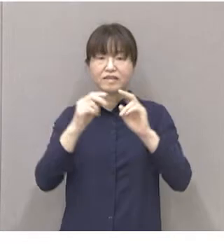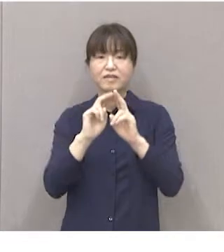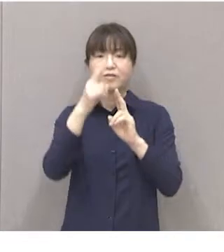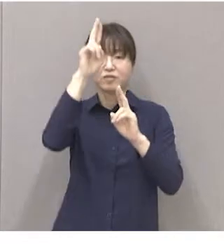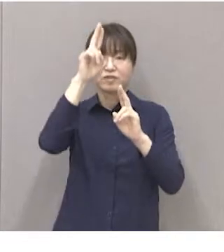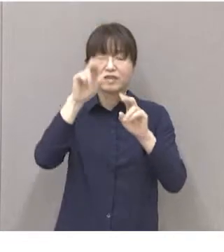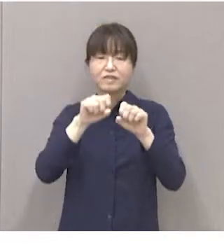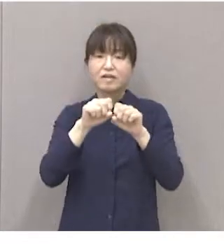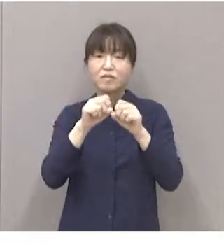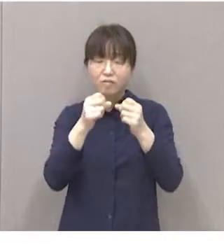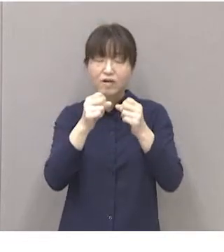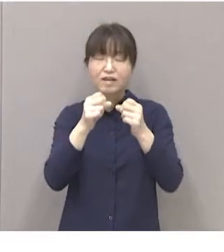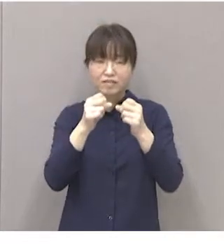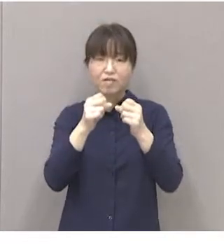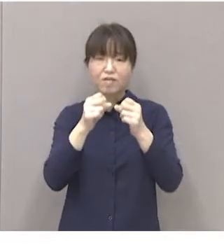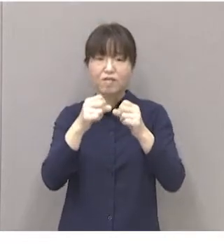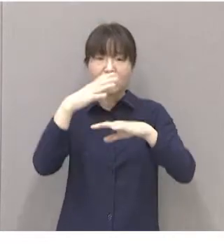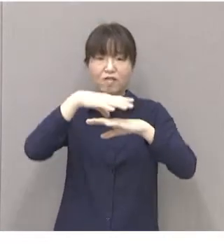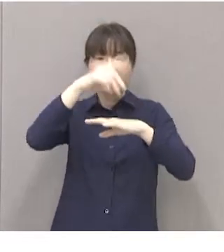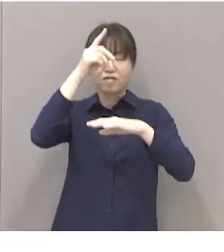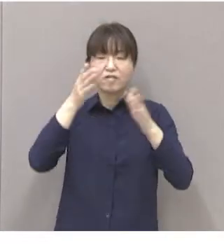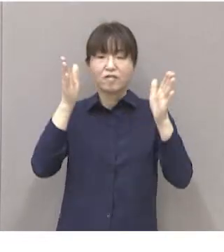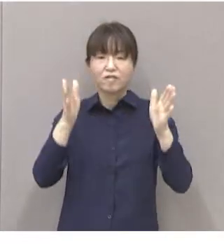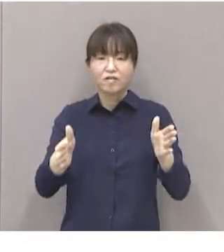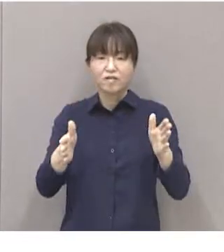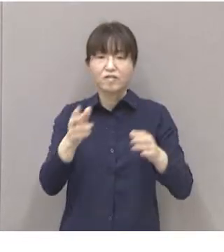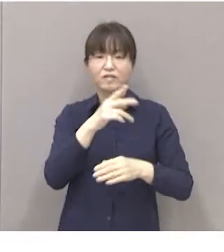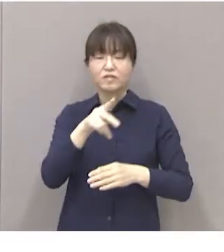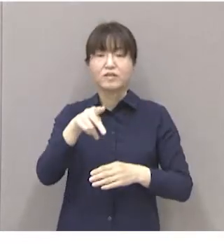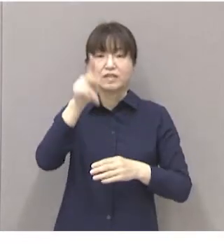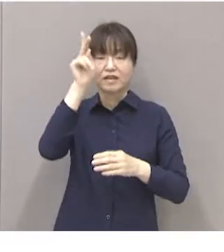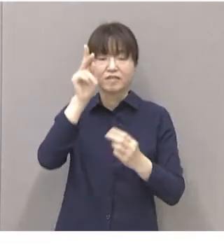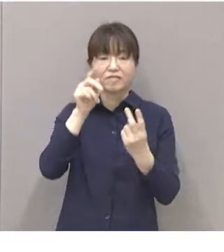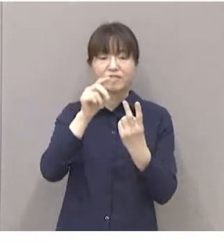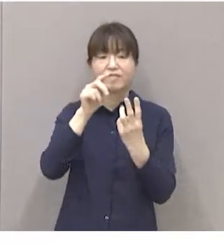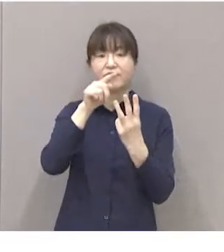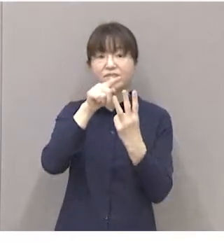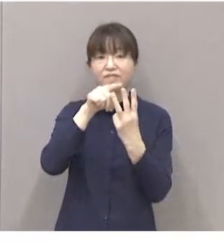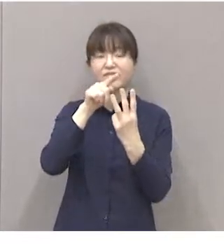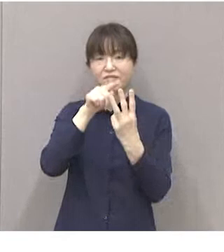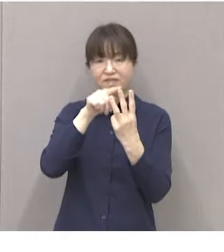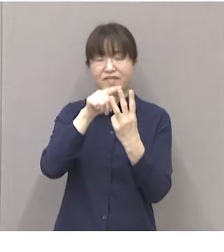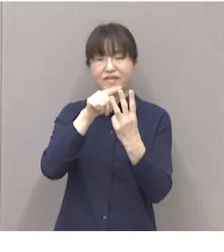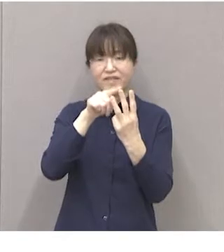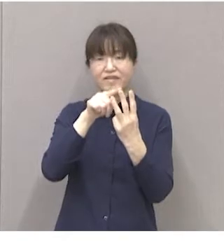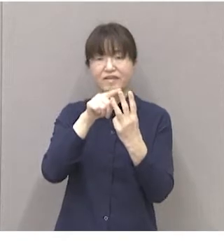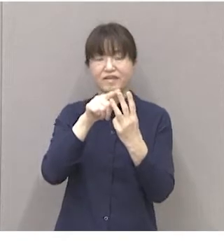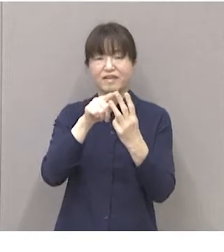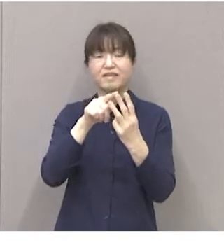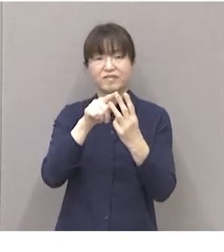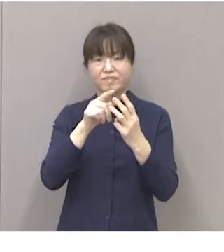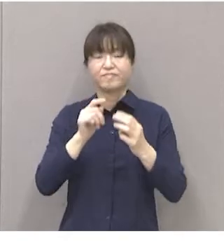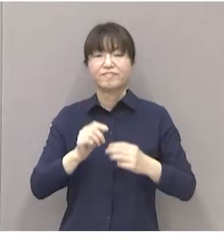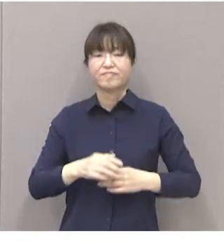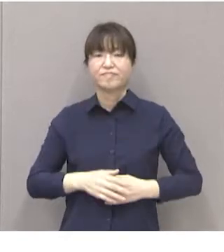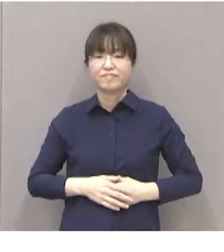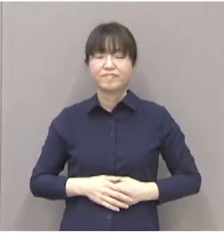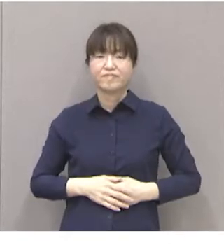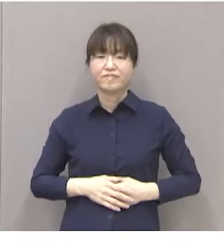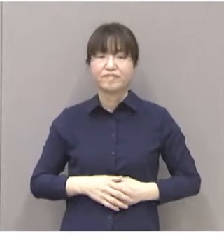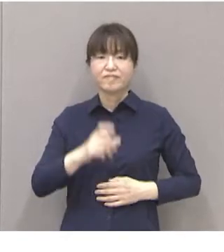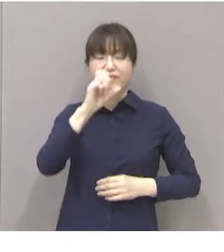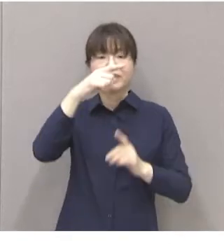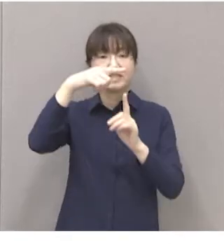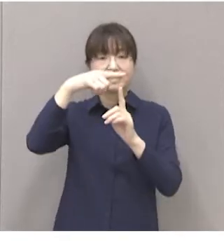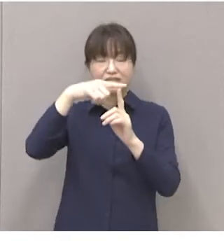最初はあの初期がんということですねあの少し交換細胞が増えてくる状態なんですけれどもあの ct で見る